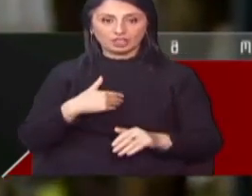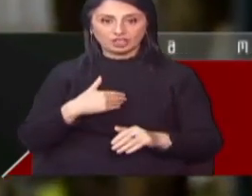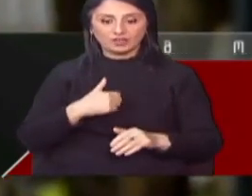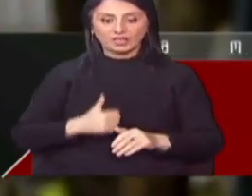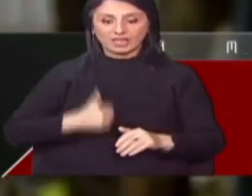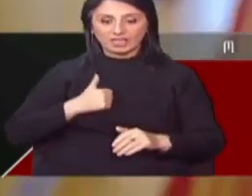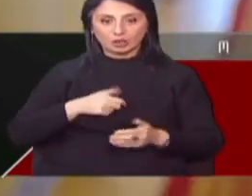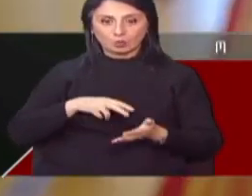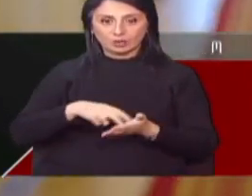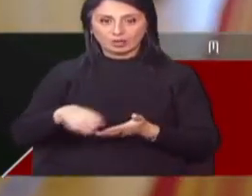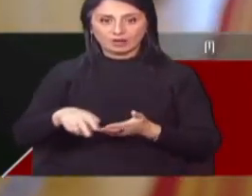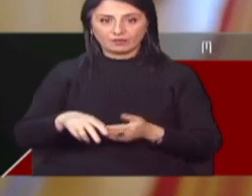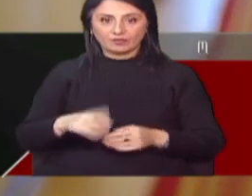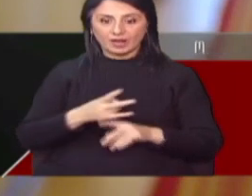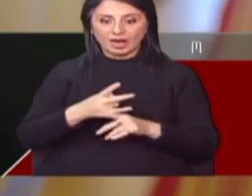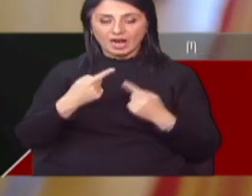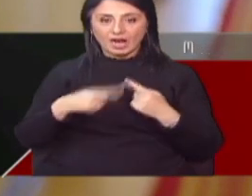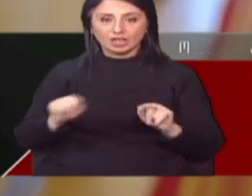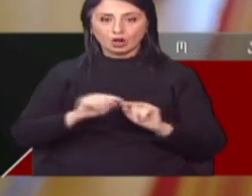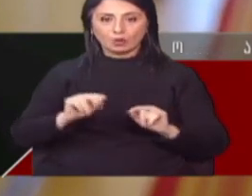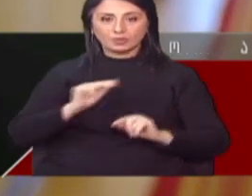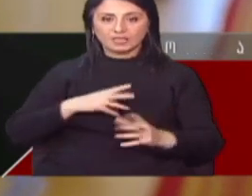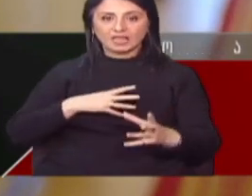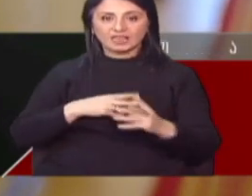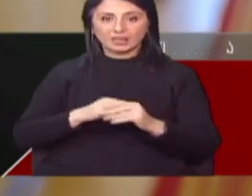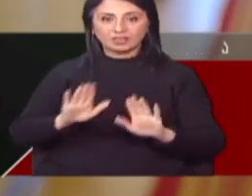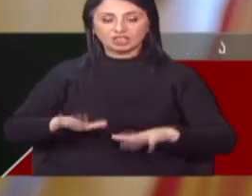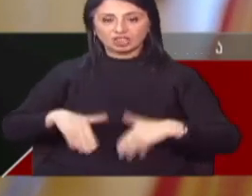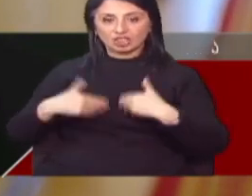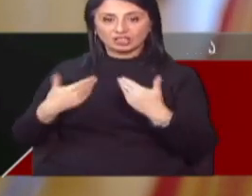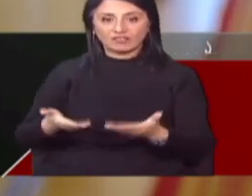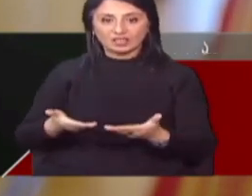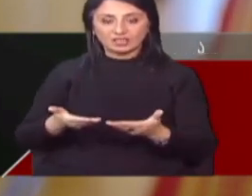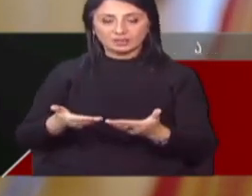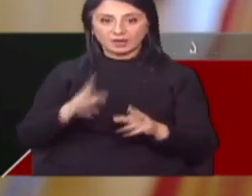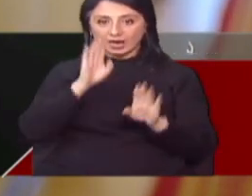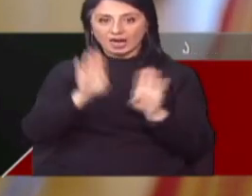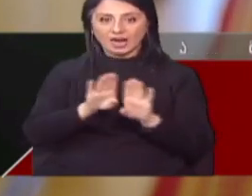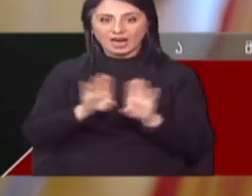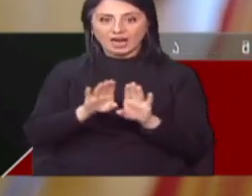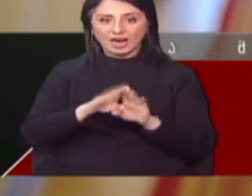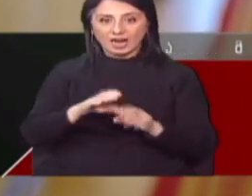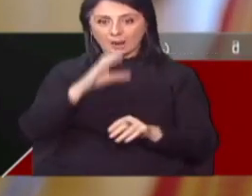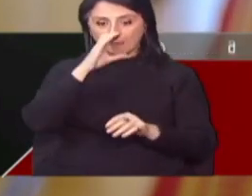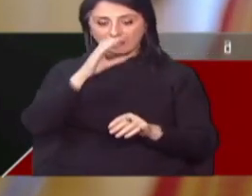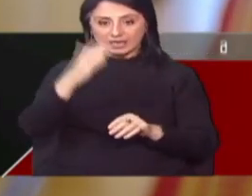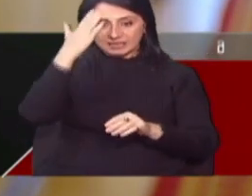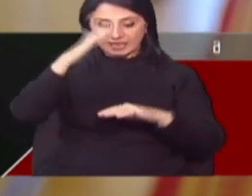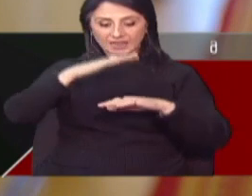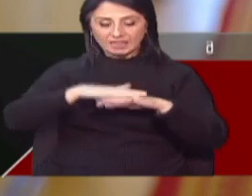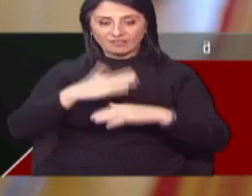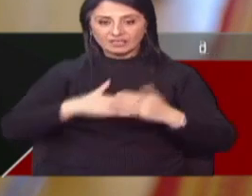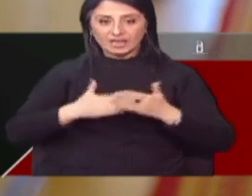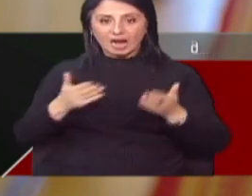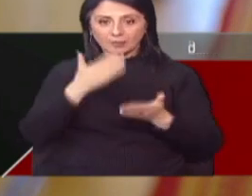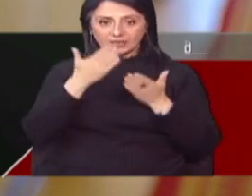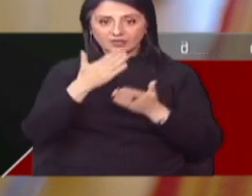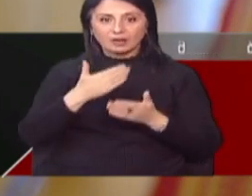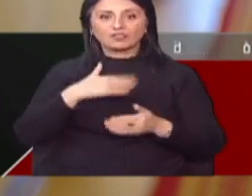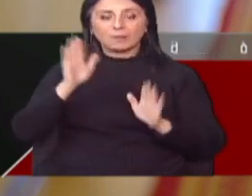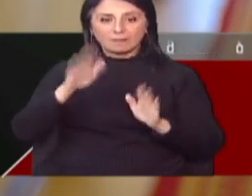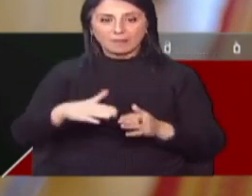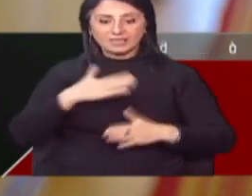ღირსეულად გავიარეთ. რადიკალური ოპოზიციისთვის თანამშრომლობის შეთავაზება გავს მგლისთავზე სახარების კითხვას, მაგრამ ჩვენ მაინც დაუკითხავთ